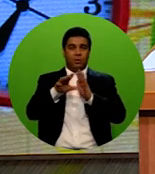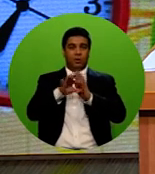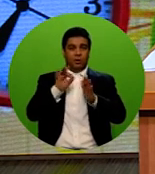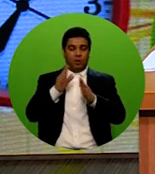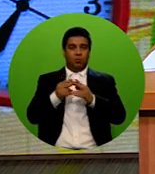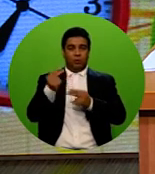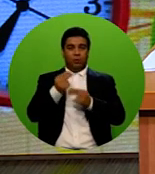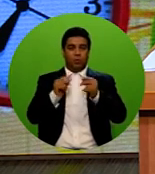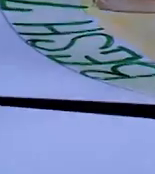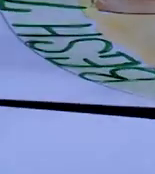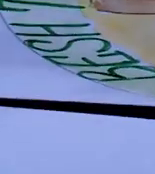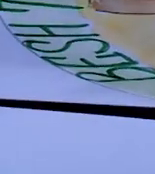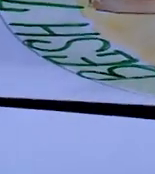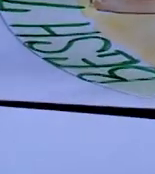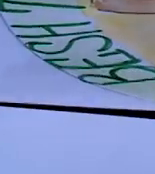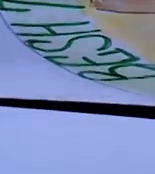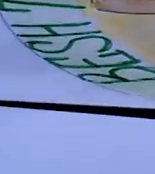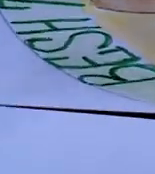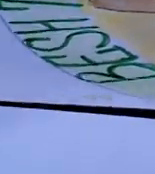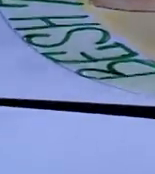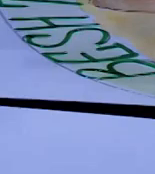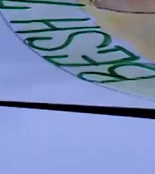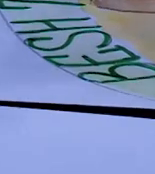tanlab bo'yashi mumkin.